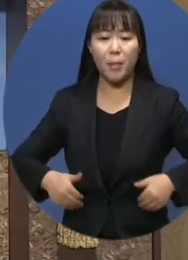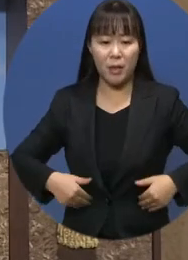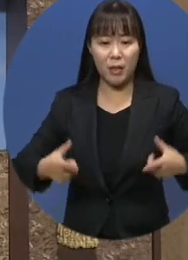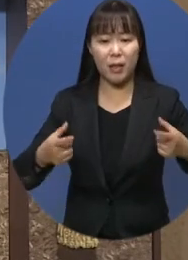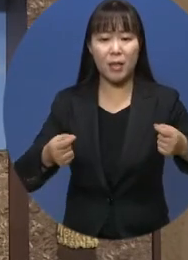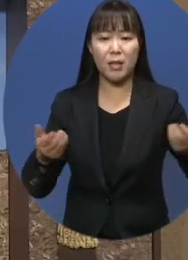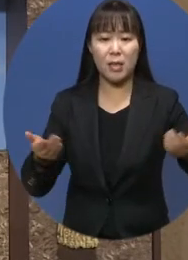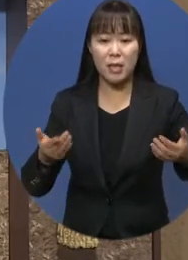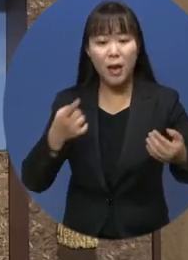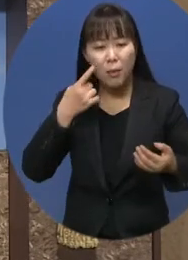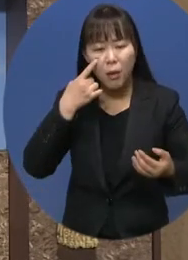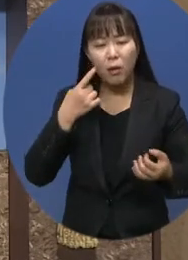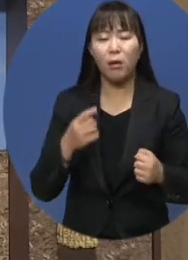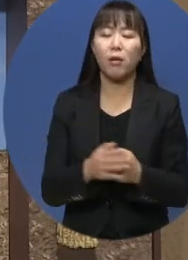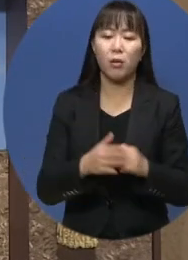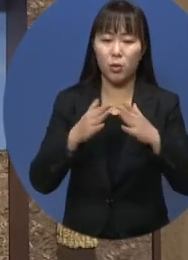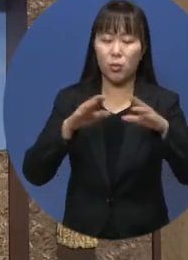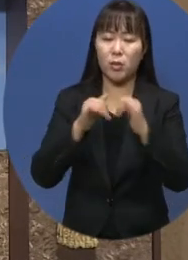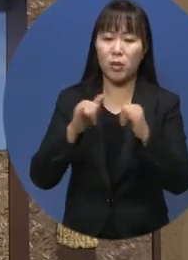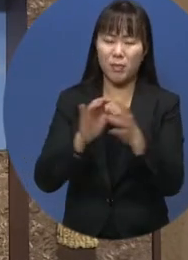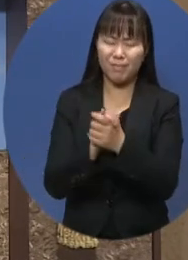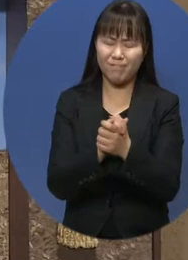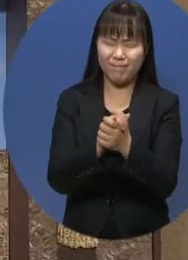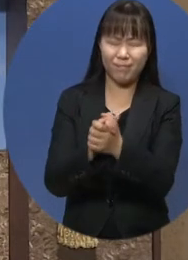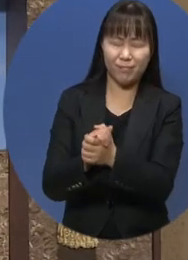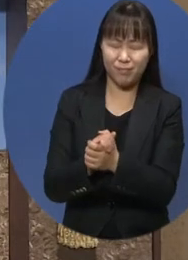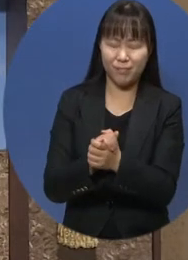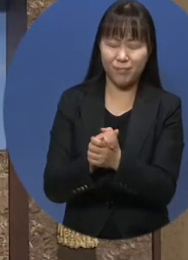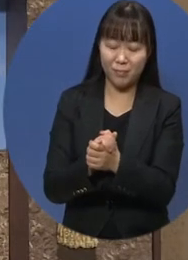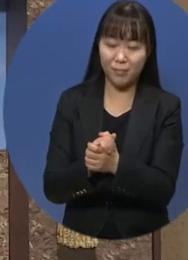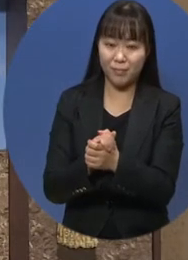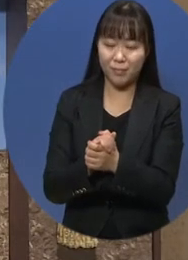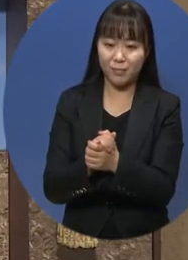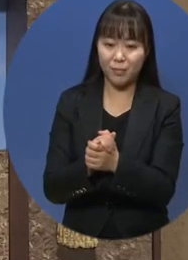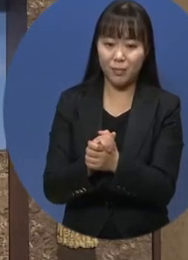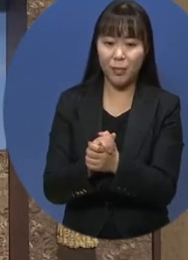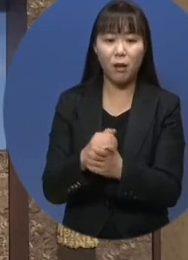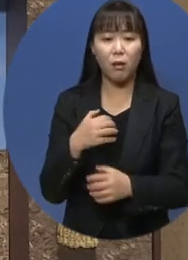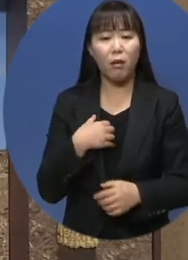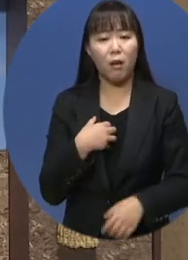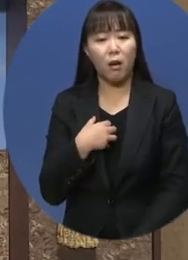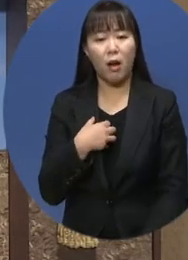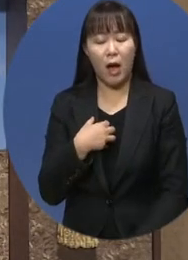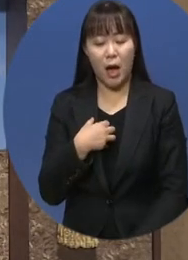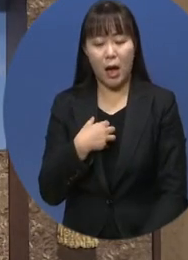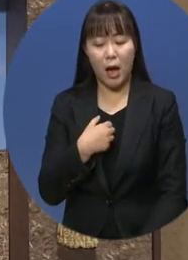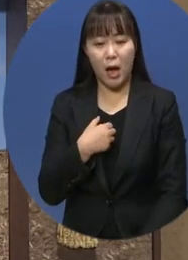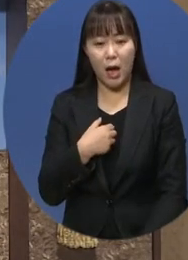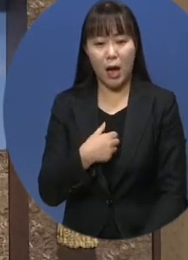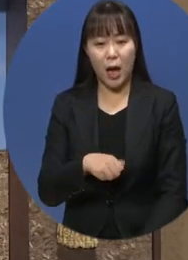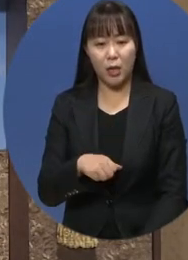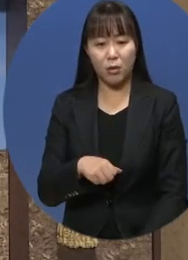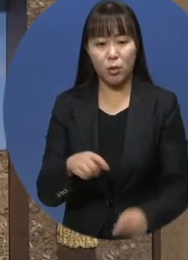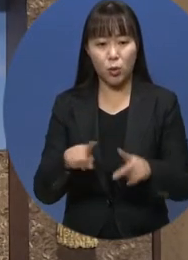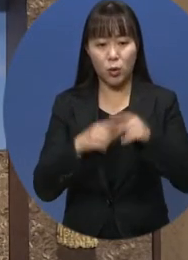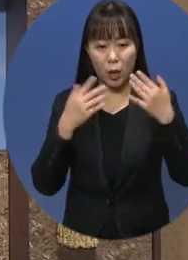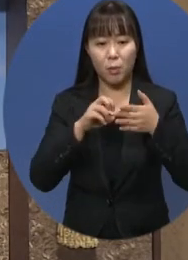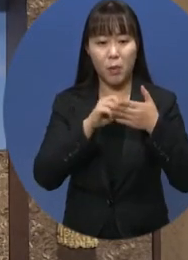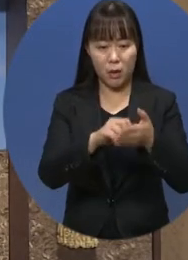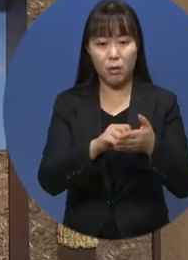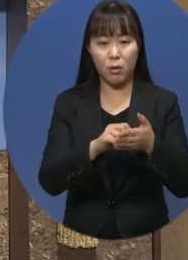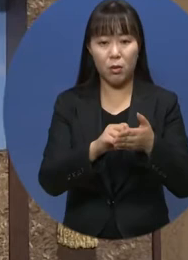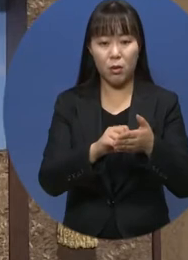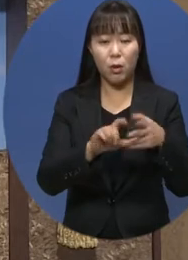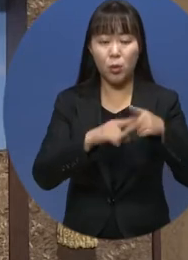일을 하다가 보니까 동네 뿐이라고 친해졌고 그리고 우리 아이가 학교를 들어갔어요 초등학교 4